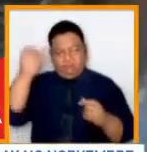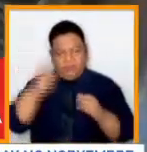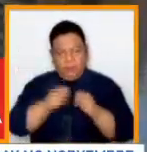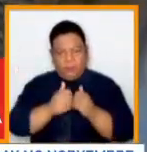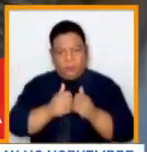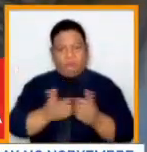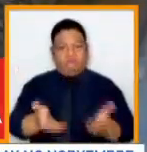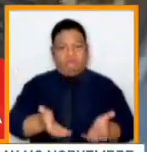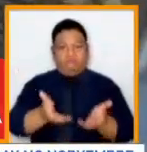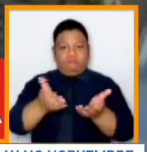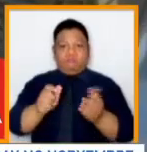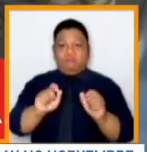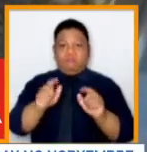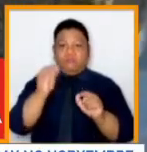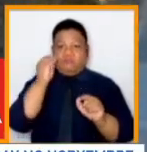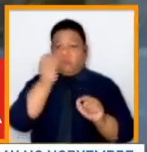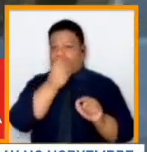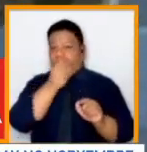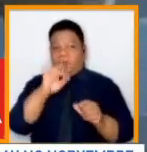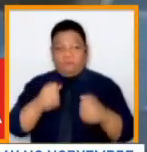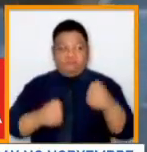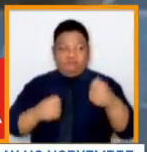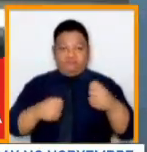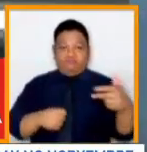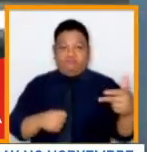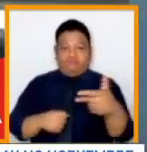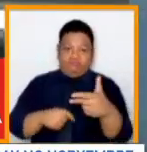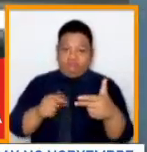bulaklak sa mga dumadaang sasakyan sa labas ng plaza.